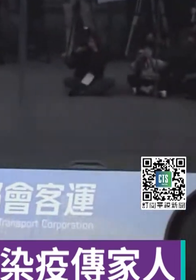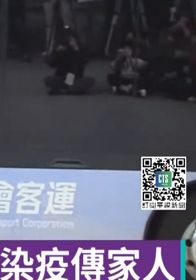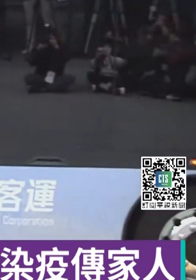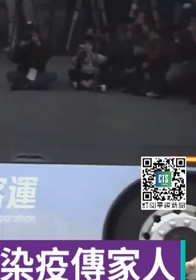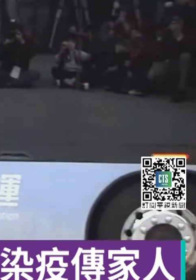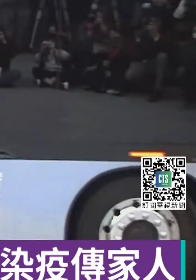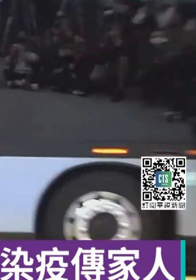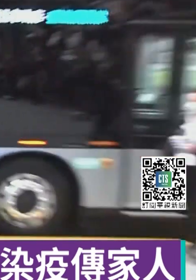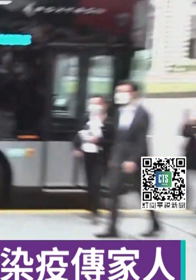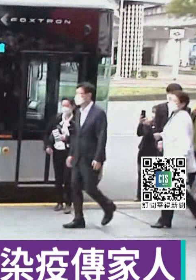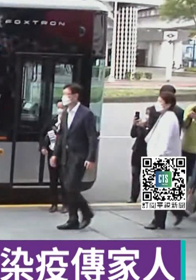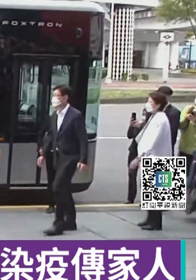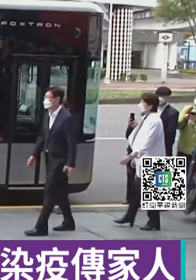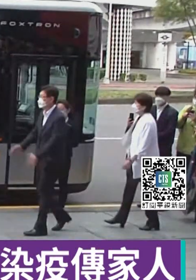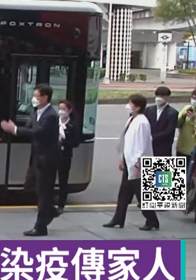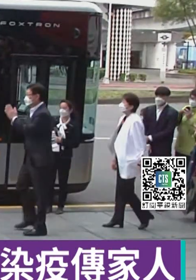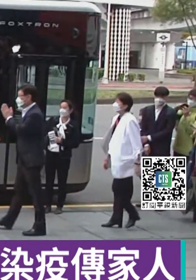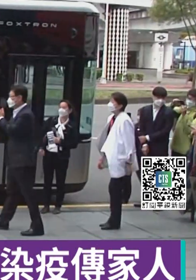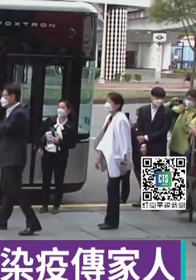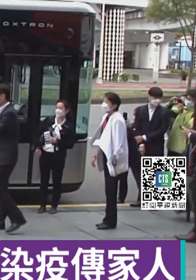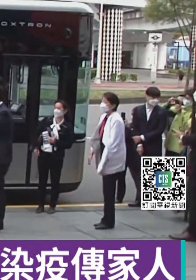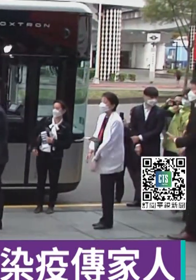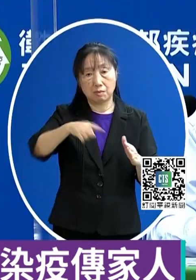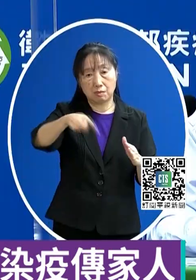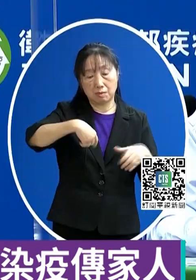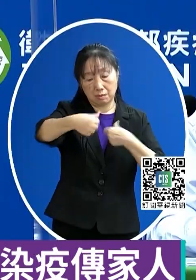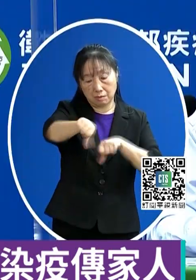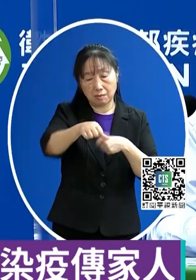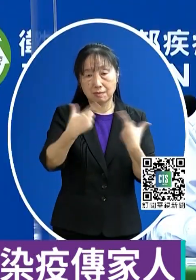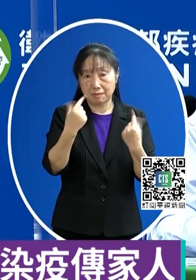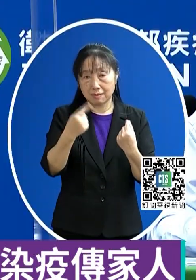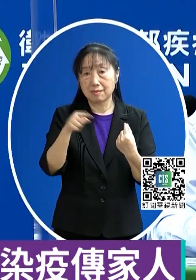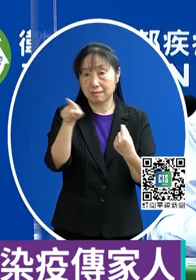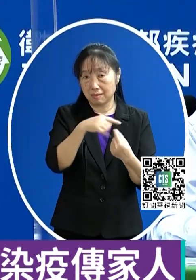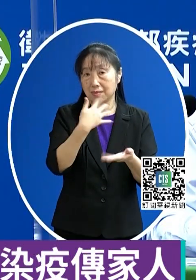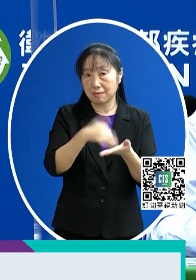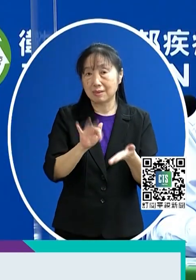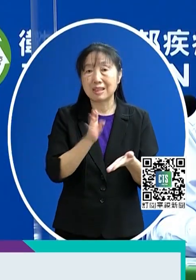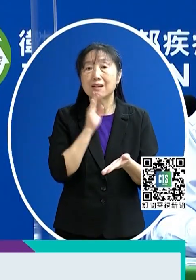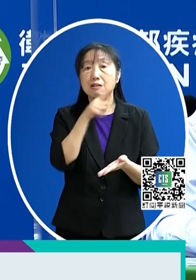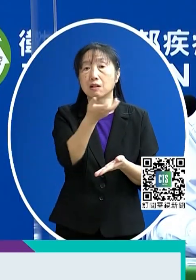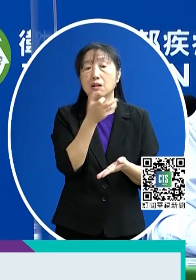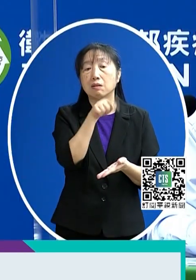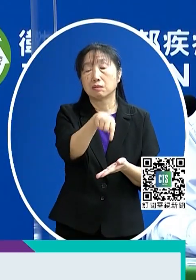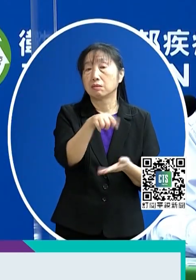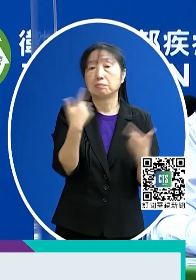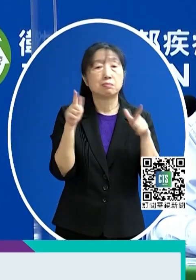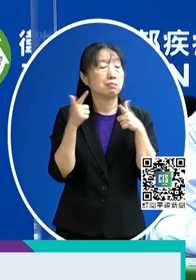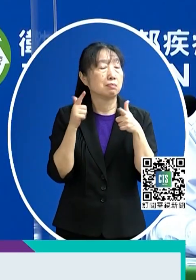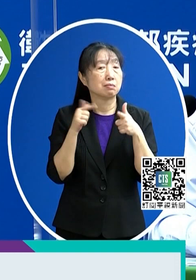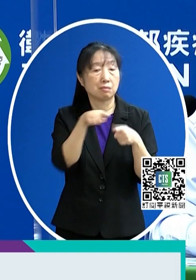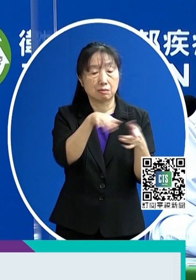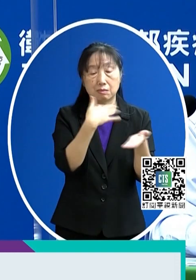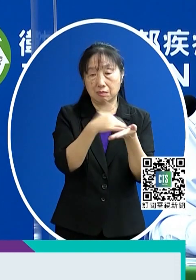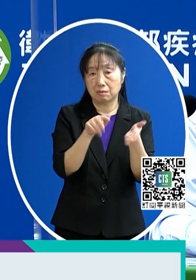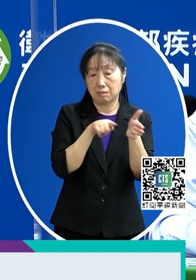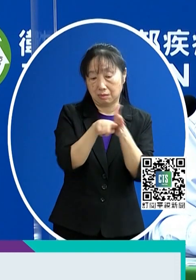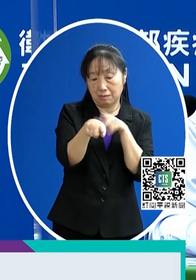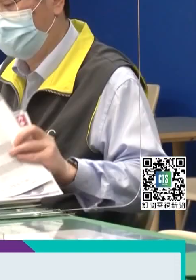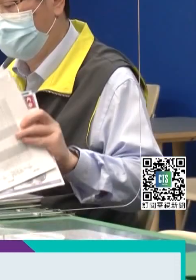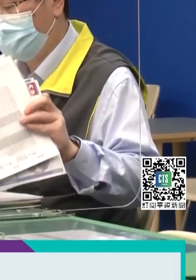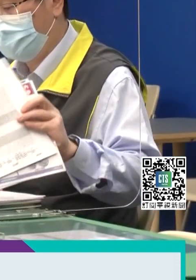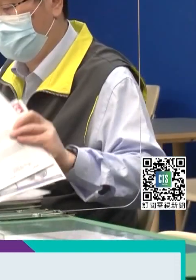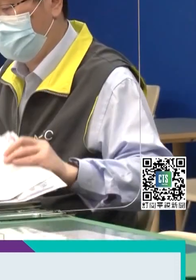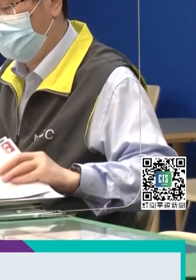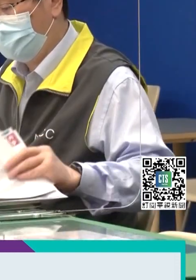验出确诊，外界质疑外交泡泡是否出现纰漏。 这不算是外交泡泡，这是一个专案。那